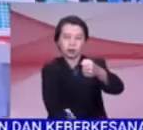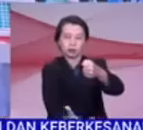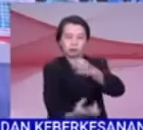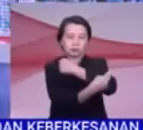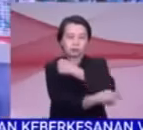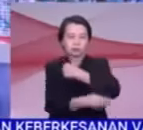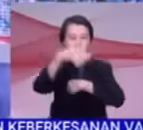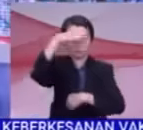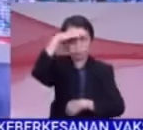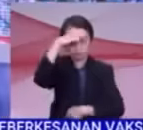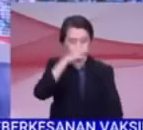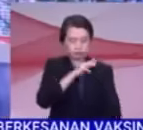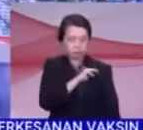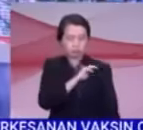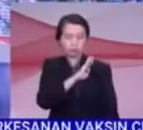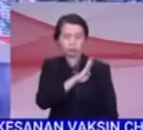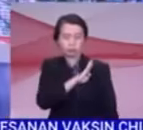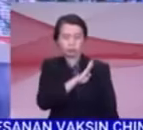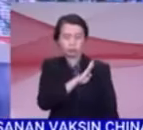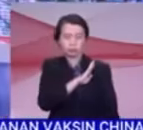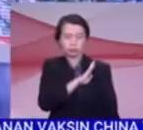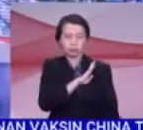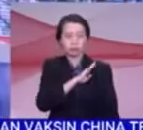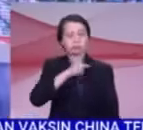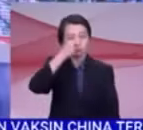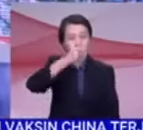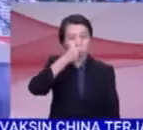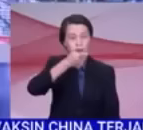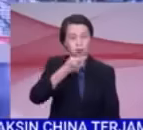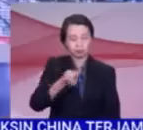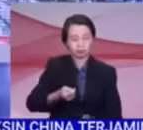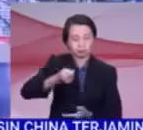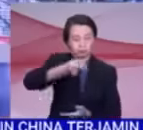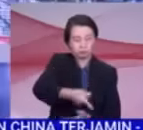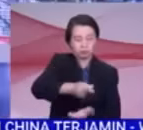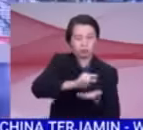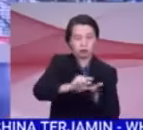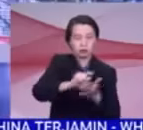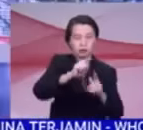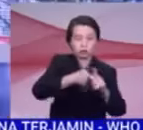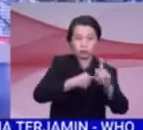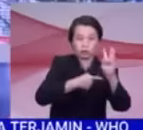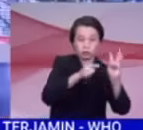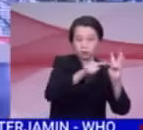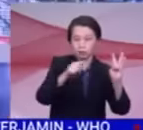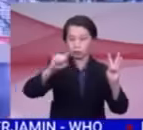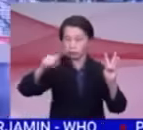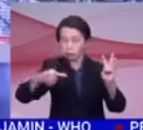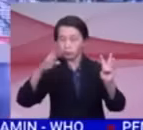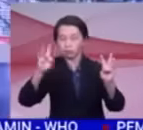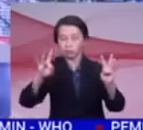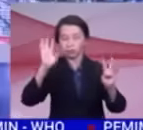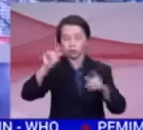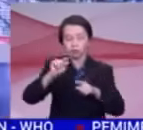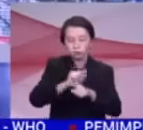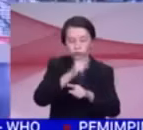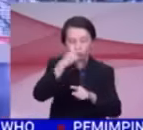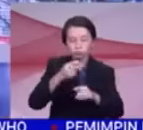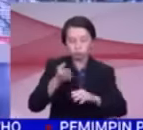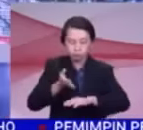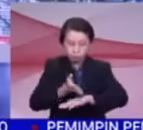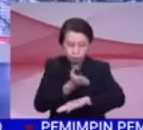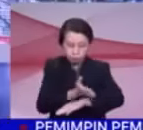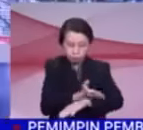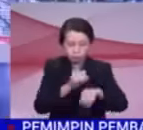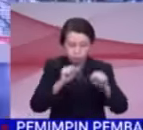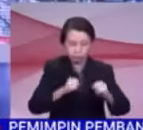Negeri dzuhur meski besar dan tuh asli Muhammad berkata sumbangan gaji Junho Gosokkan digunakan untuk mempertingkatkan